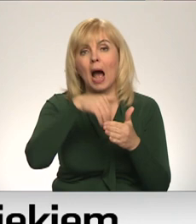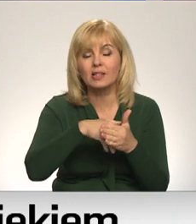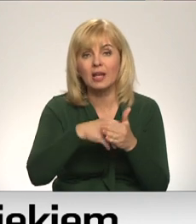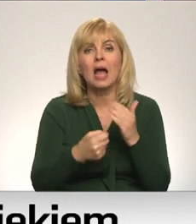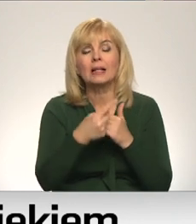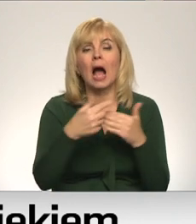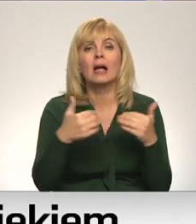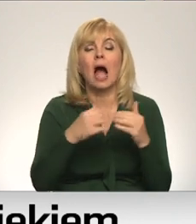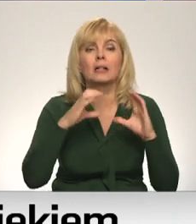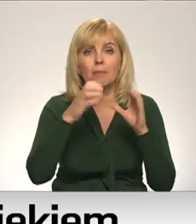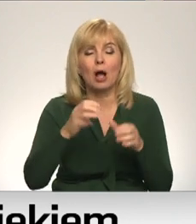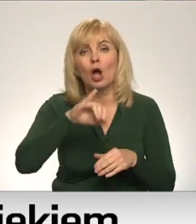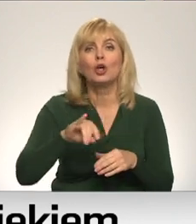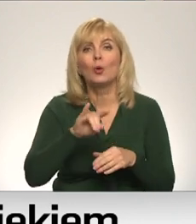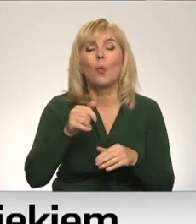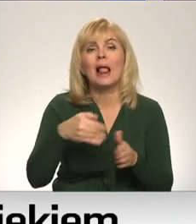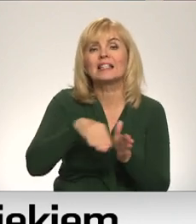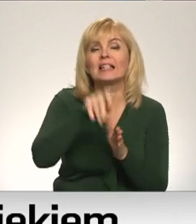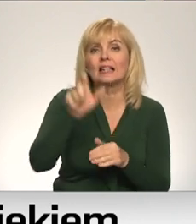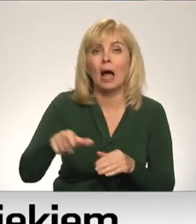laiku mazās Jūglas kauju dalībniekiem.